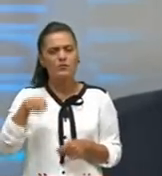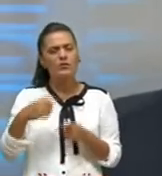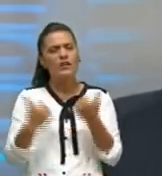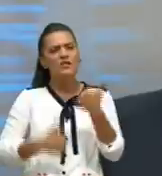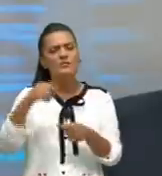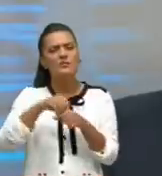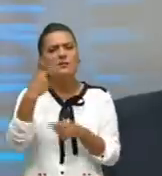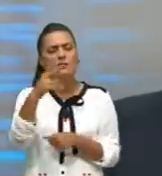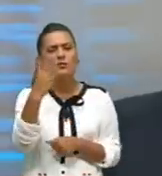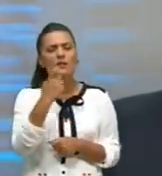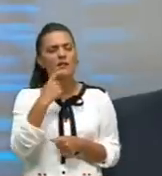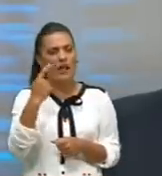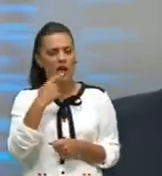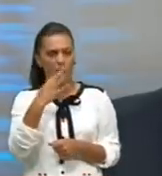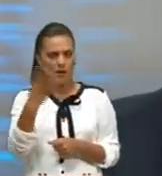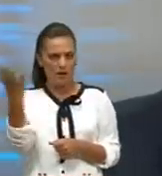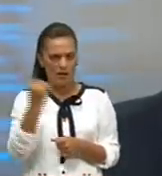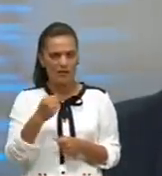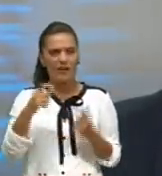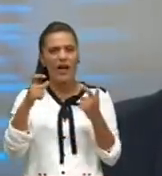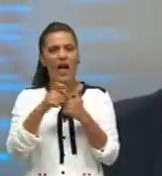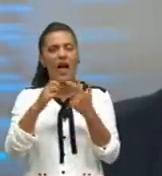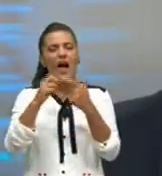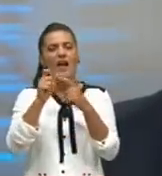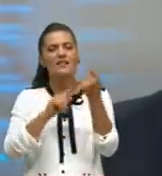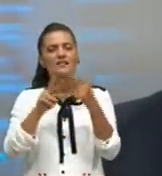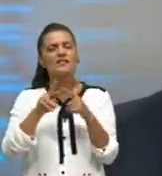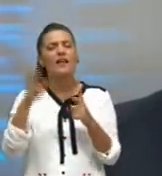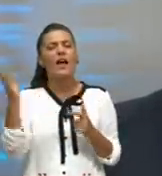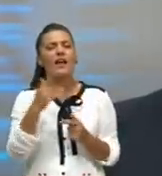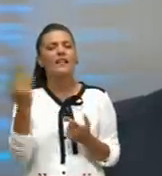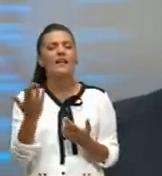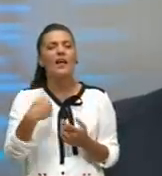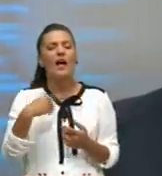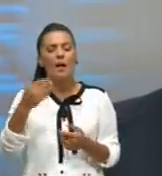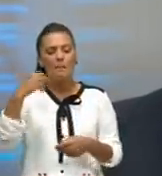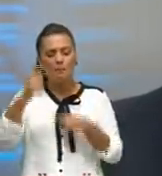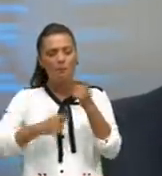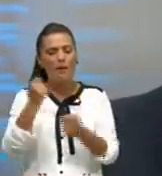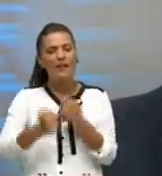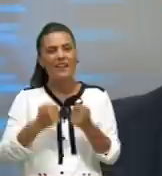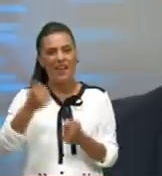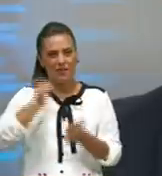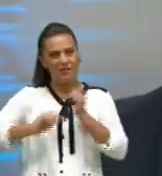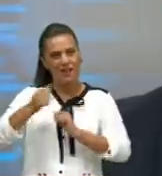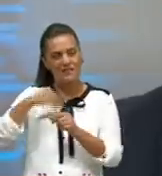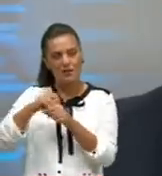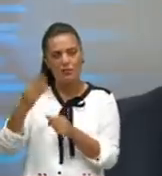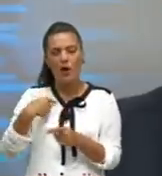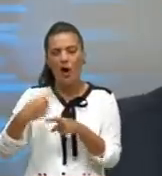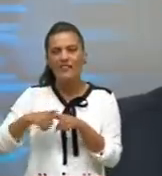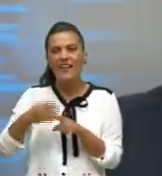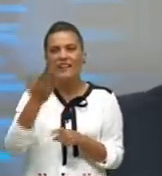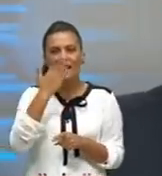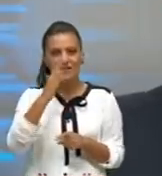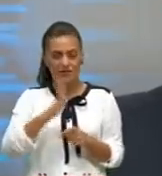yarışmadan 2004 yılında haber aldık. Ersin her ne kadar makine fakültesinde olsa da biz ortak derslerimiz